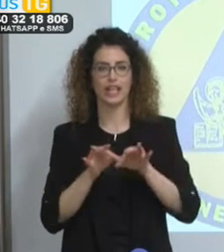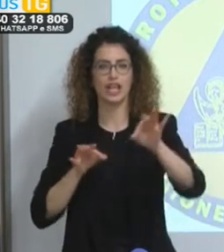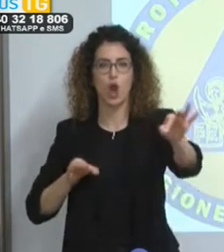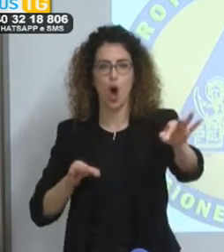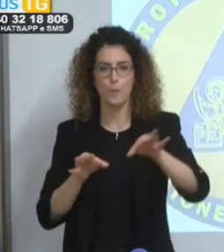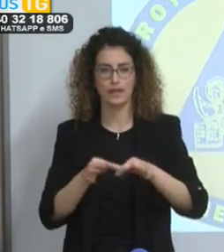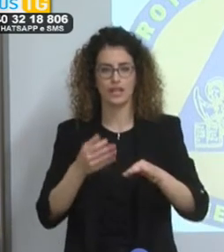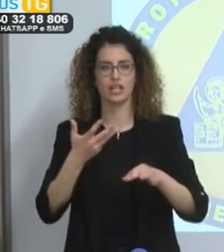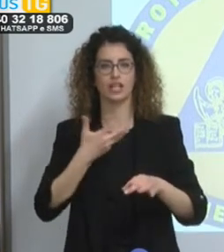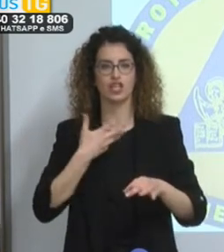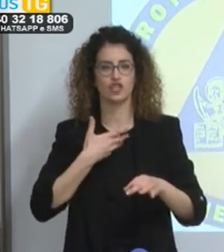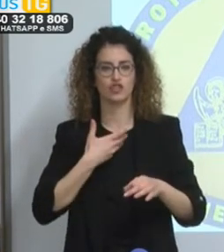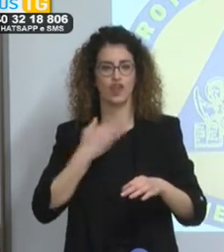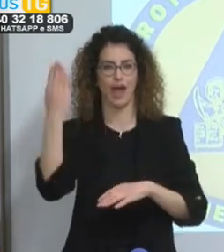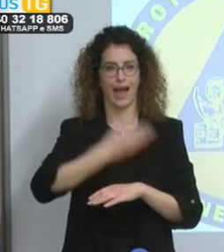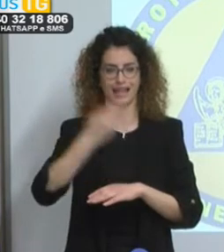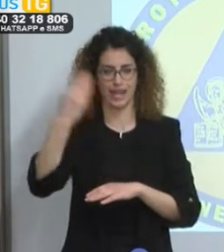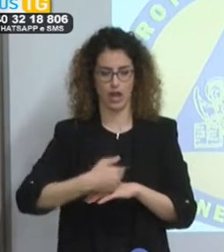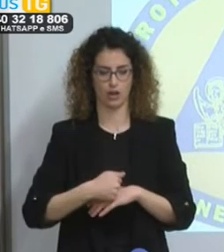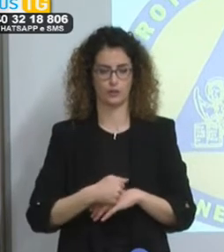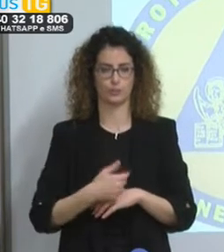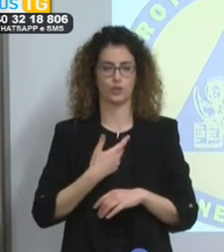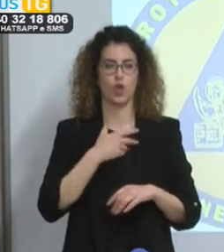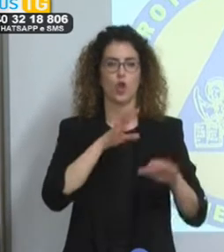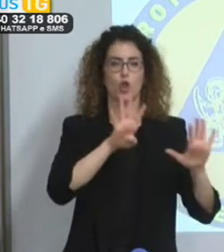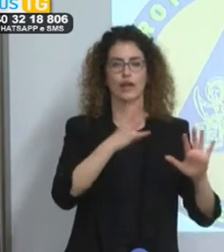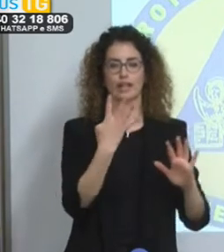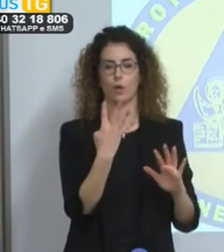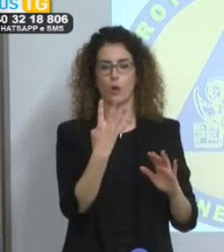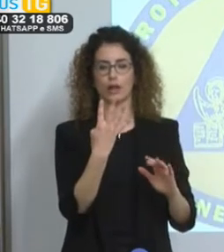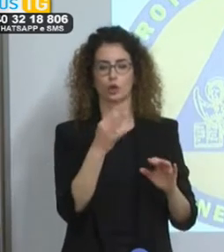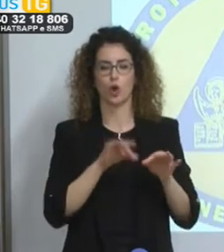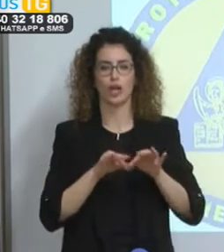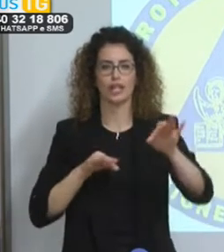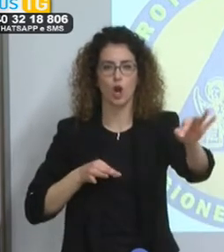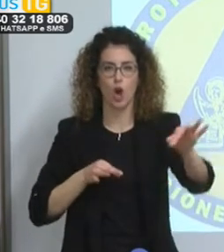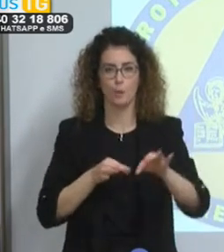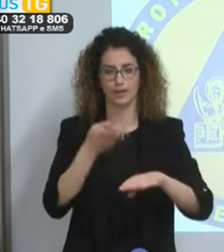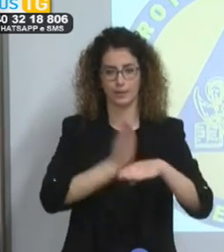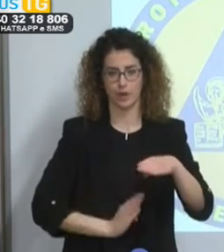sono 94 km e mezzo di infrastruttura,